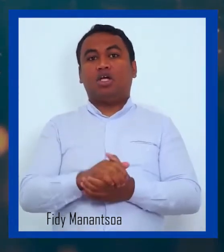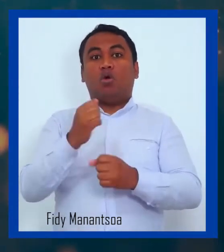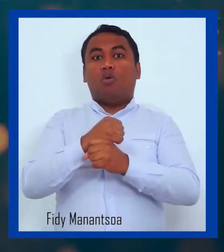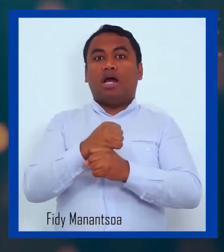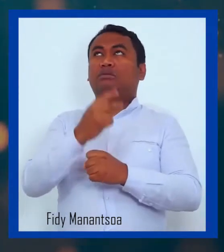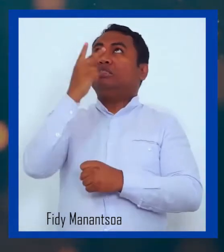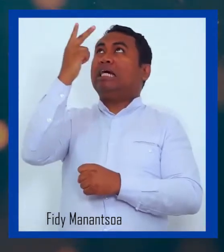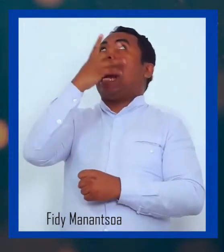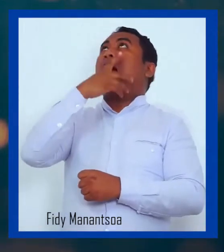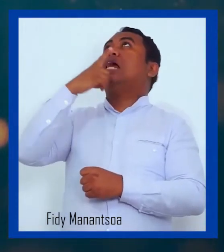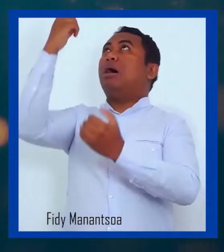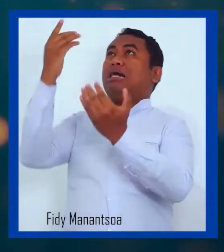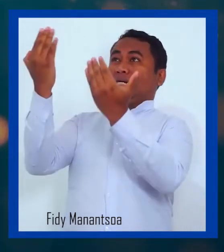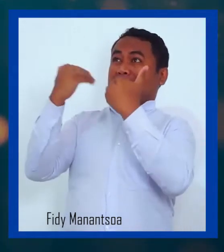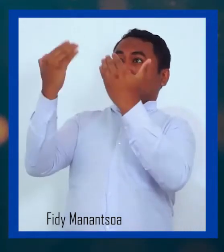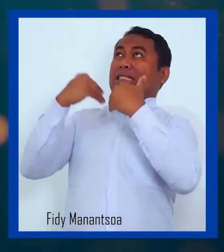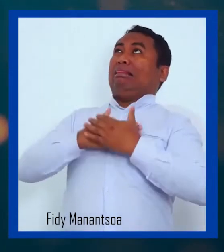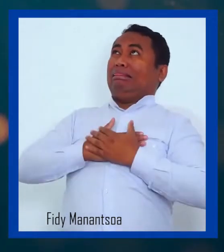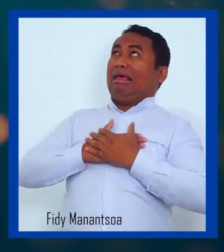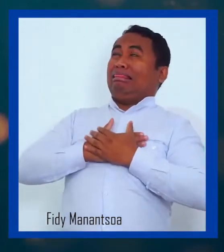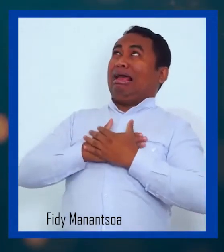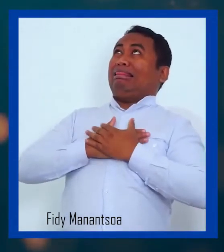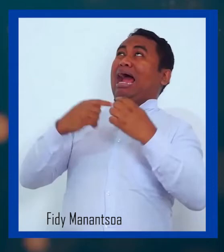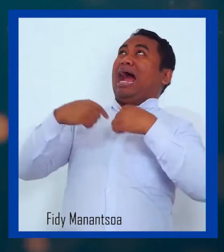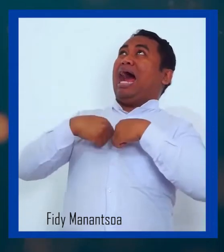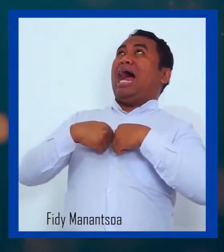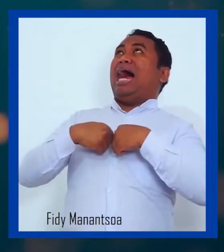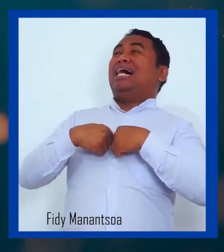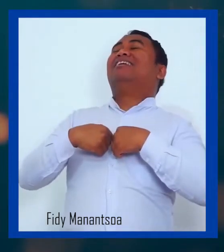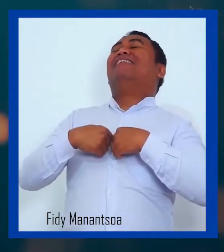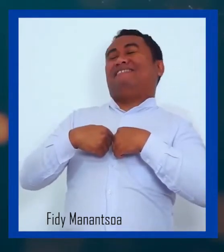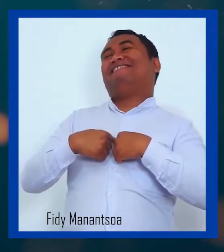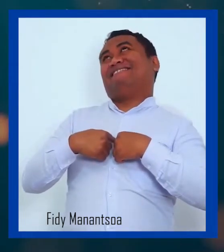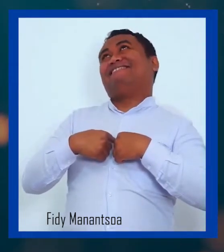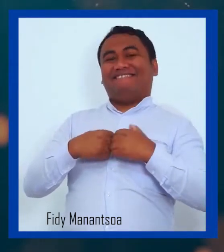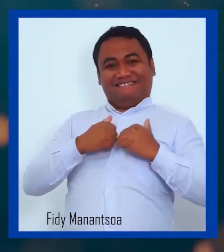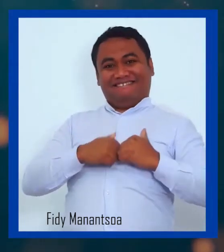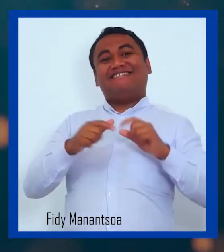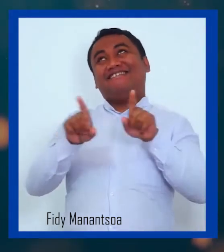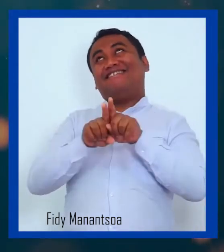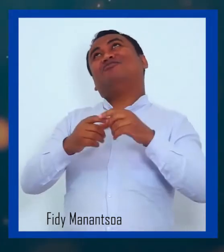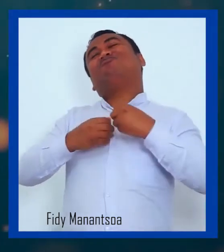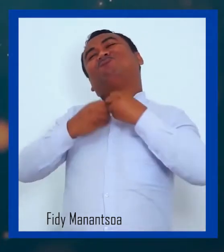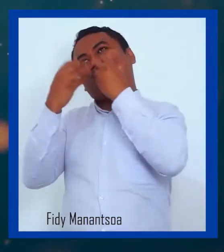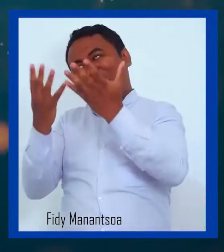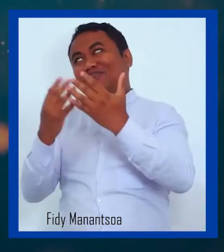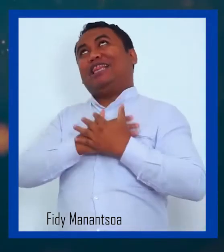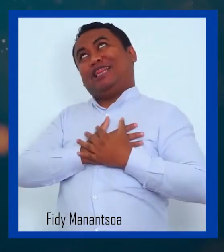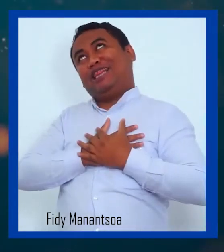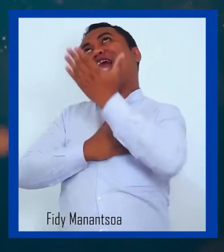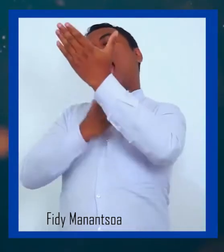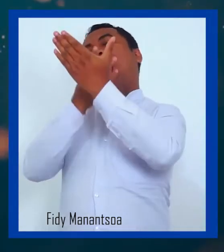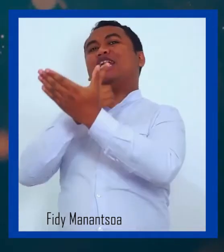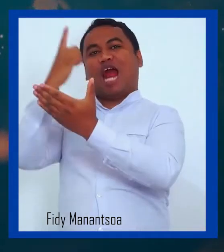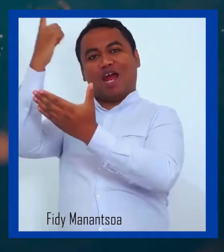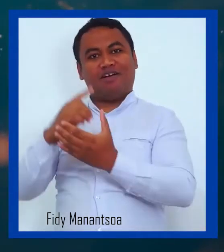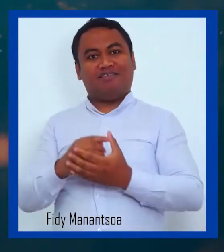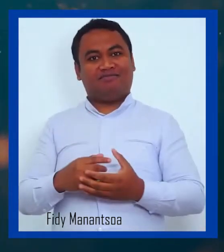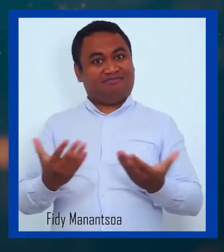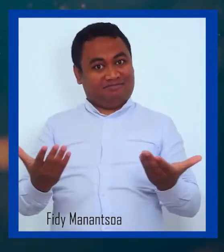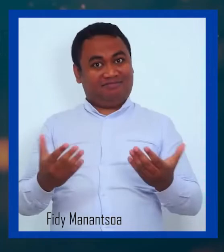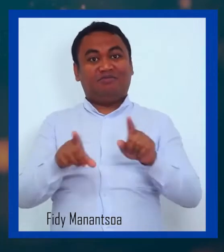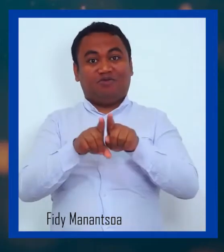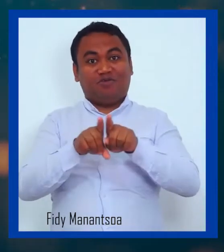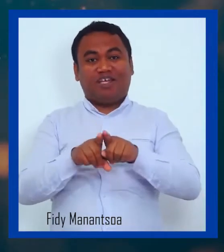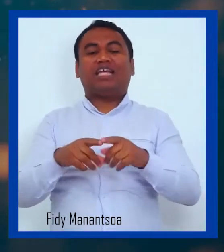fahitanao ny fitiavan'Andriamanitra anao dia hitombo be dia be koa ny fitiavanao an'Andriamanitra. Rehefa tena resy lahatra ianao ny fitiavan'Andriamanitra anao dia